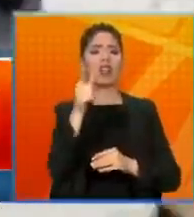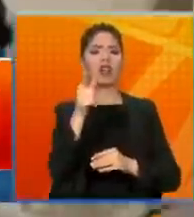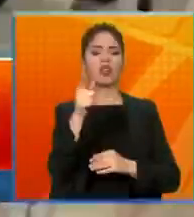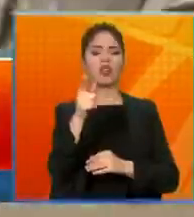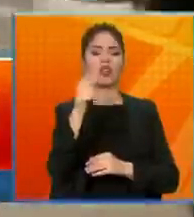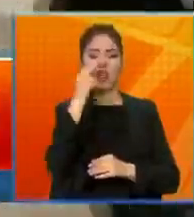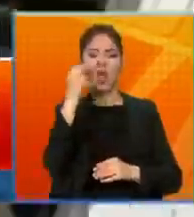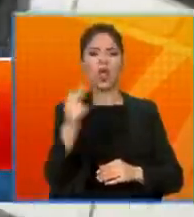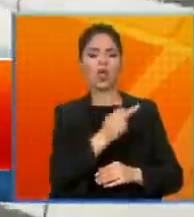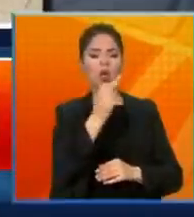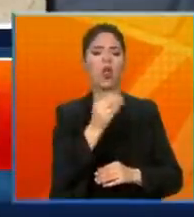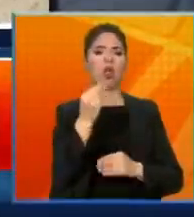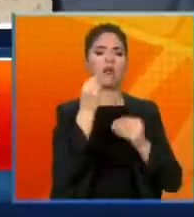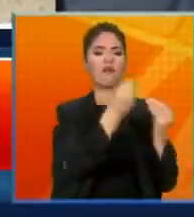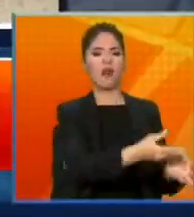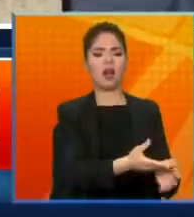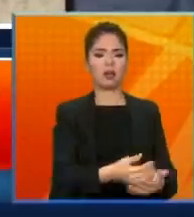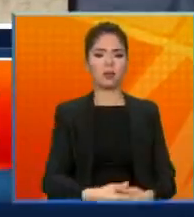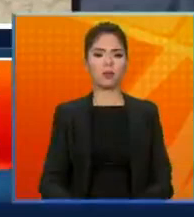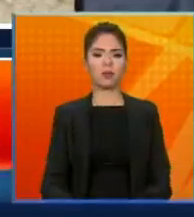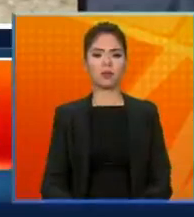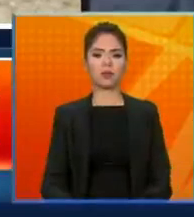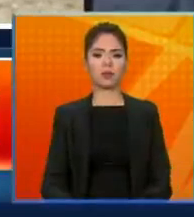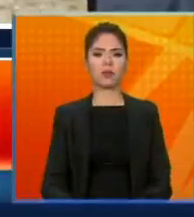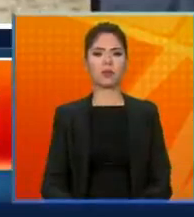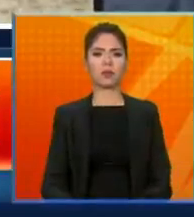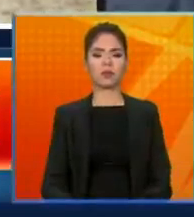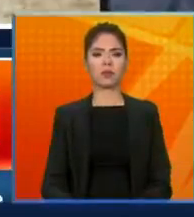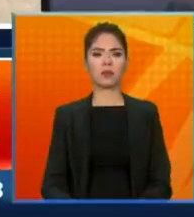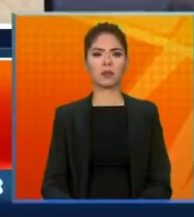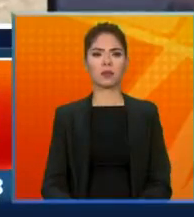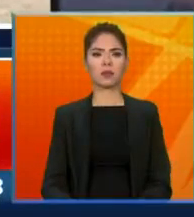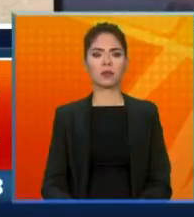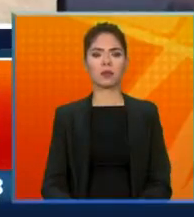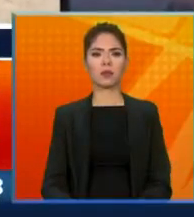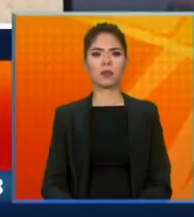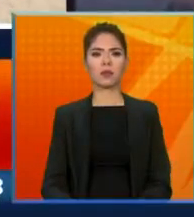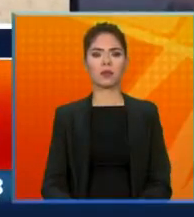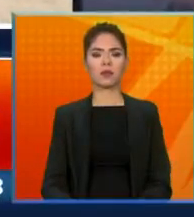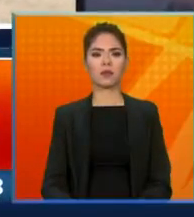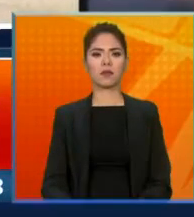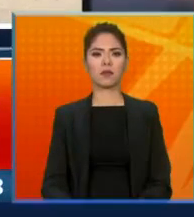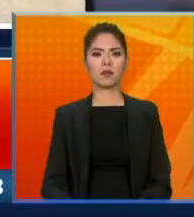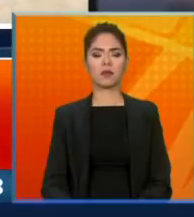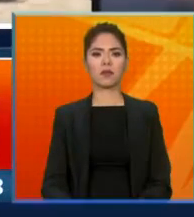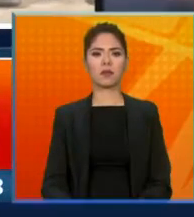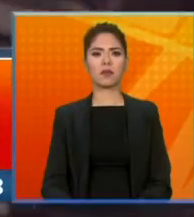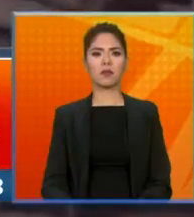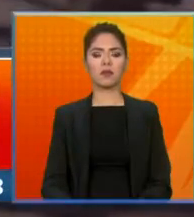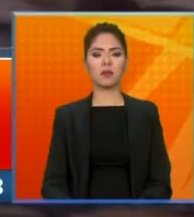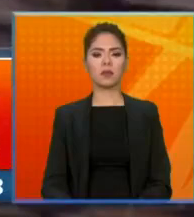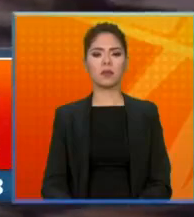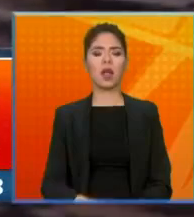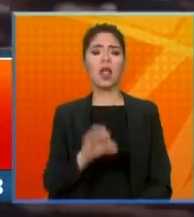ve büyük kar vaadiyle kandırdı. Büyük bir para bu 40 bin lira diye söyledim de ya hurdanın çok büyük olduğunu bir hafta içinde dedi en fazla dönecek